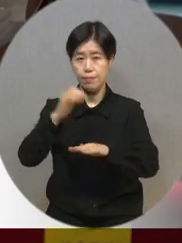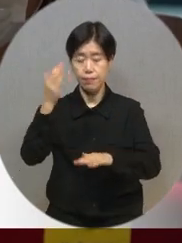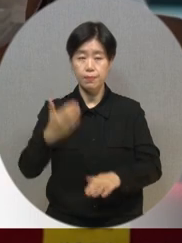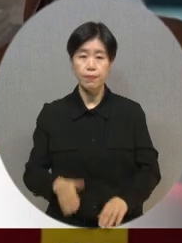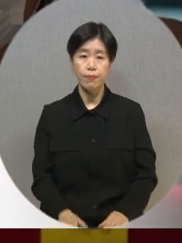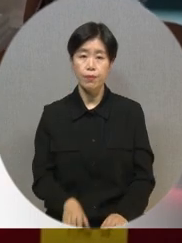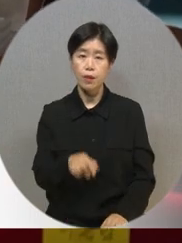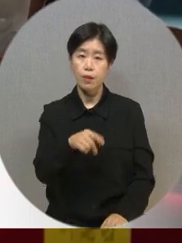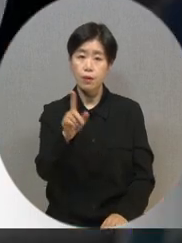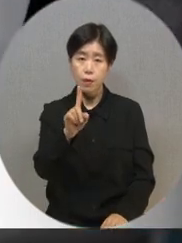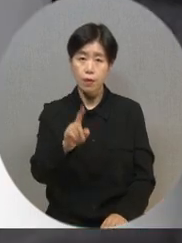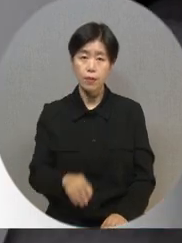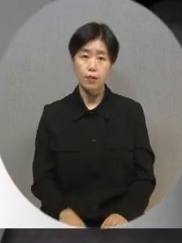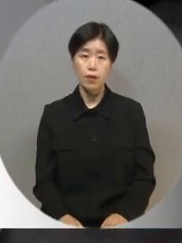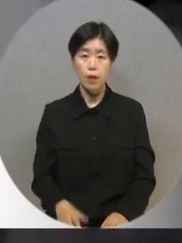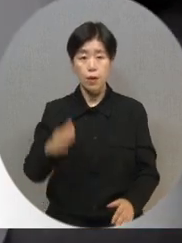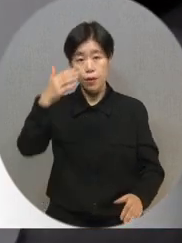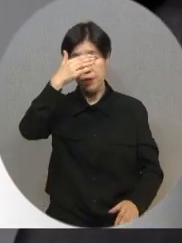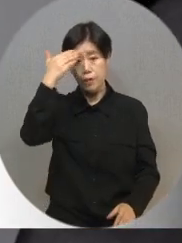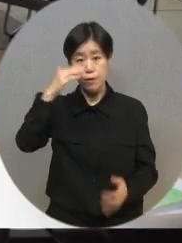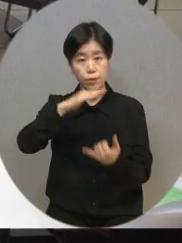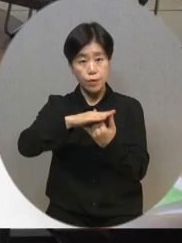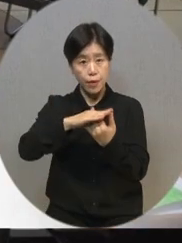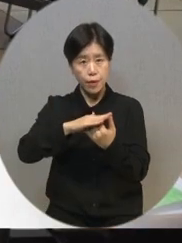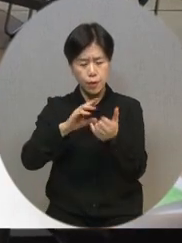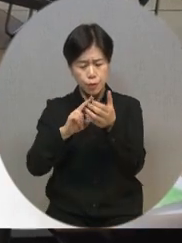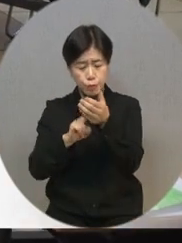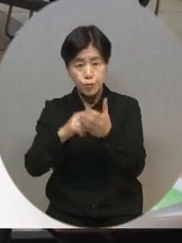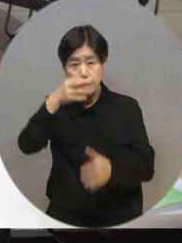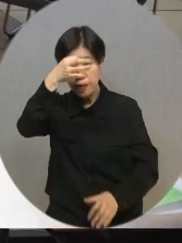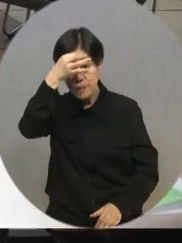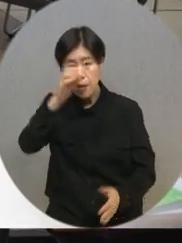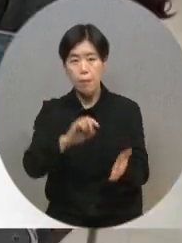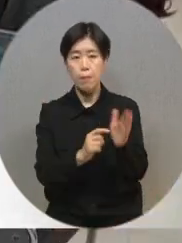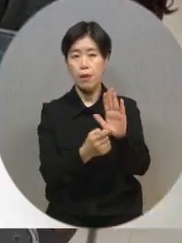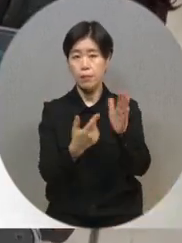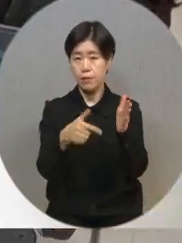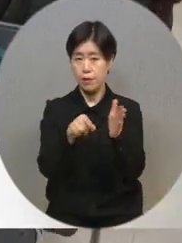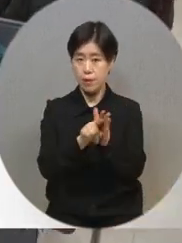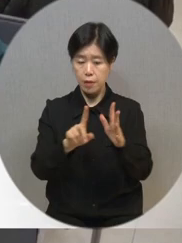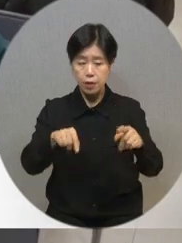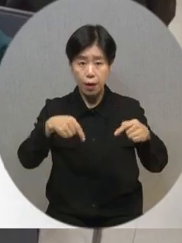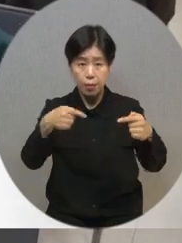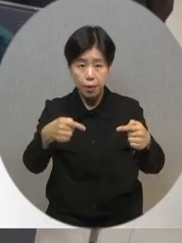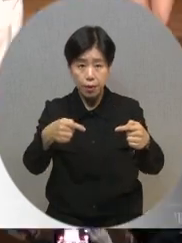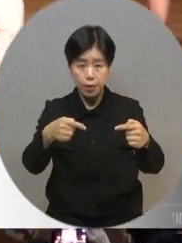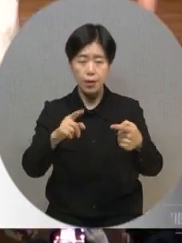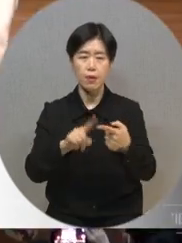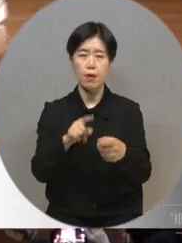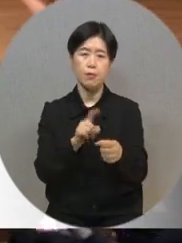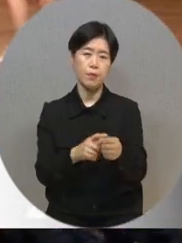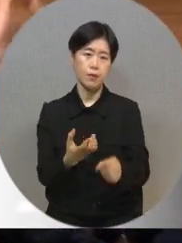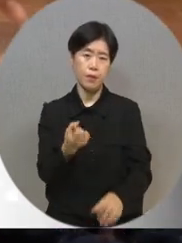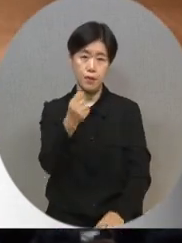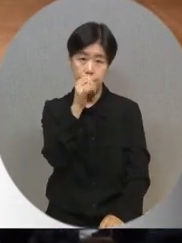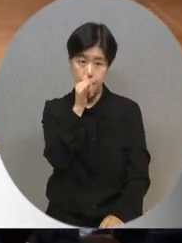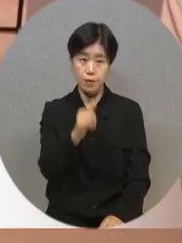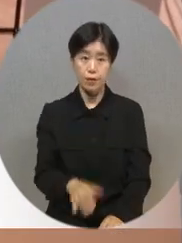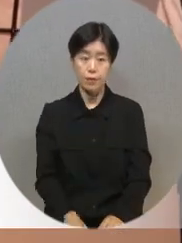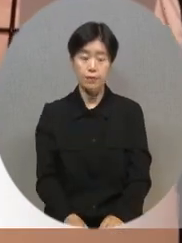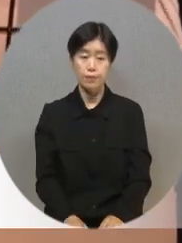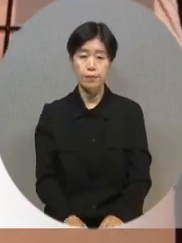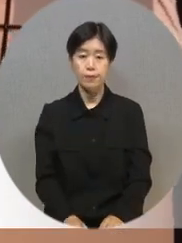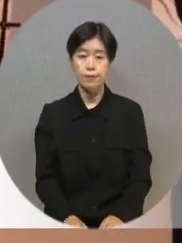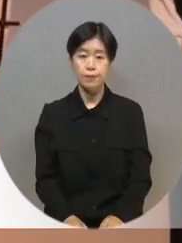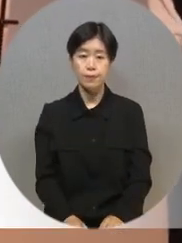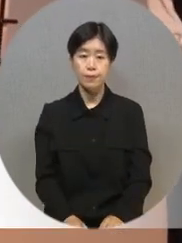분야를 발전시키는 동시에 청소년이 잠재력을 최대한 발휘할 수 있도록 참여시키는 것을 사명으로 하는 청소년